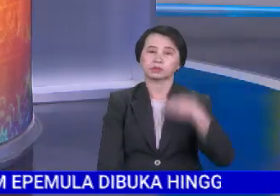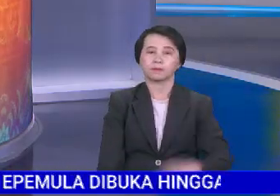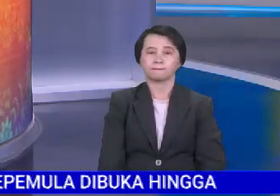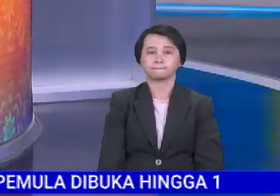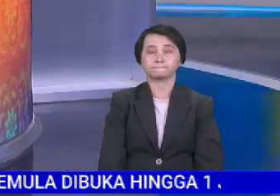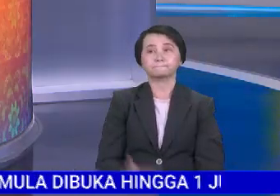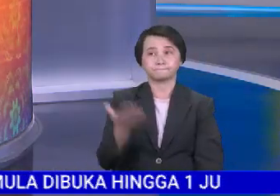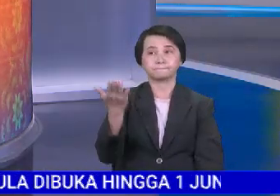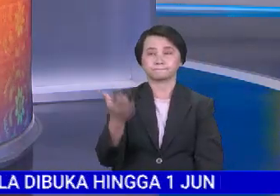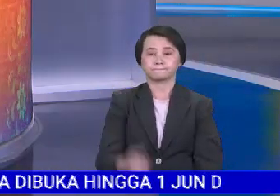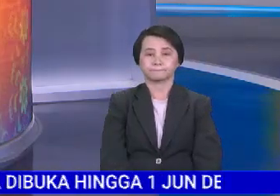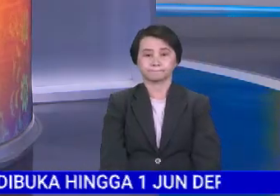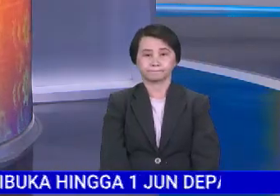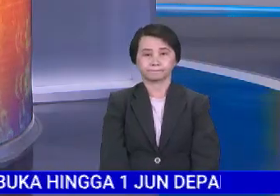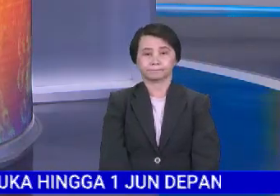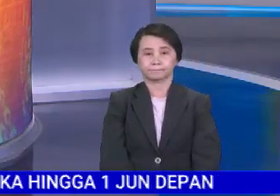Linda.